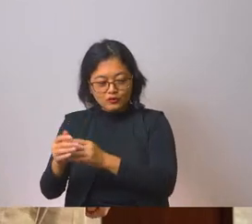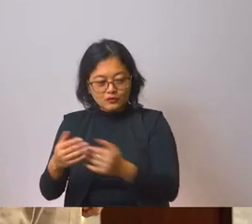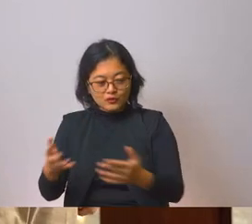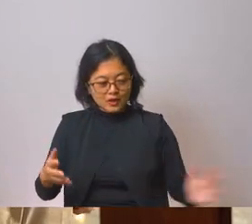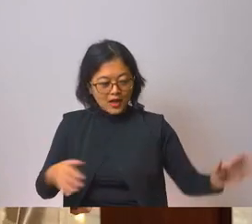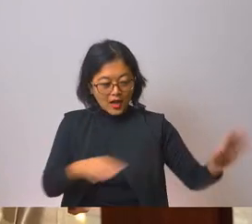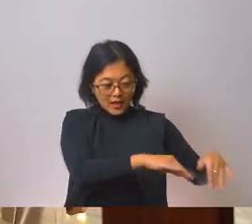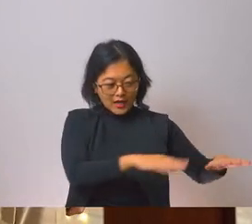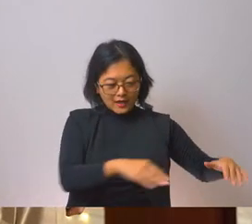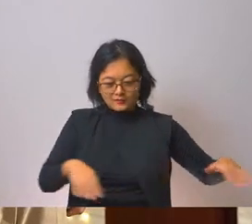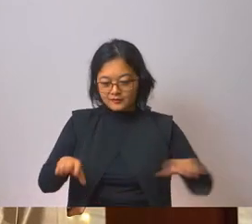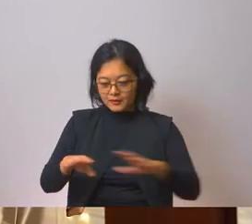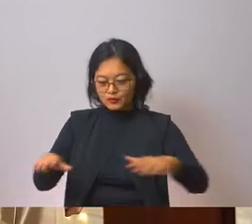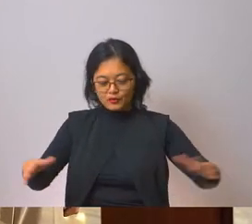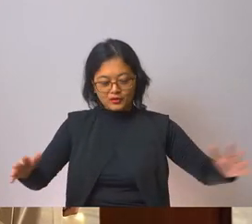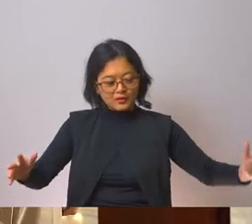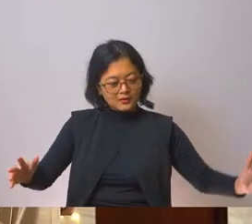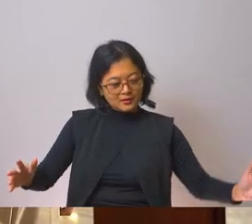mereka bilang apa?